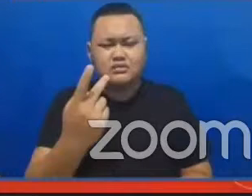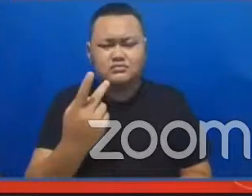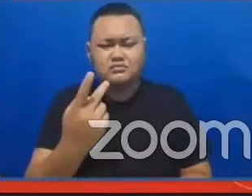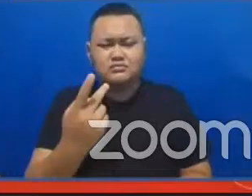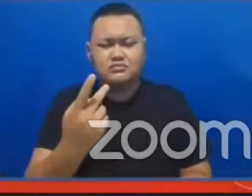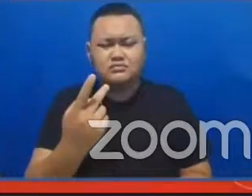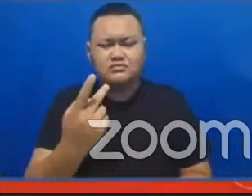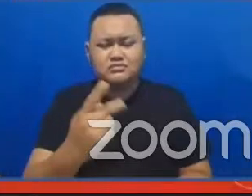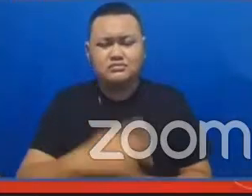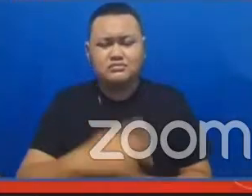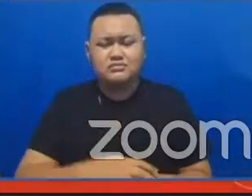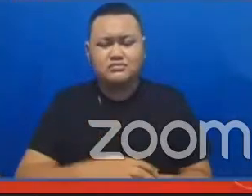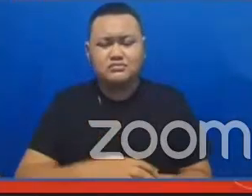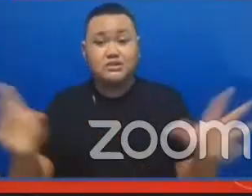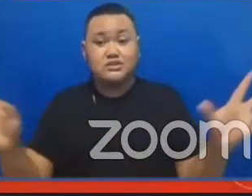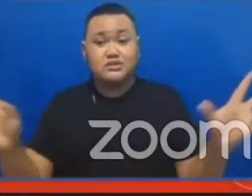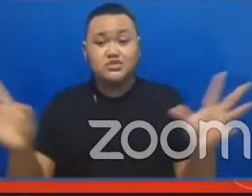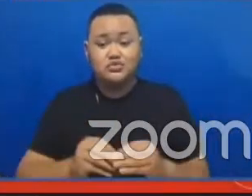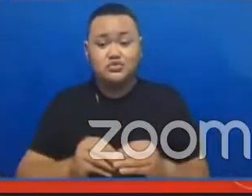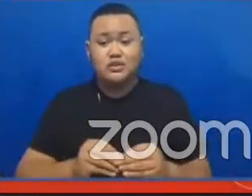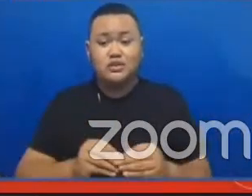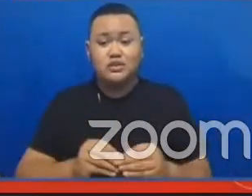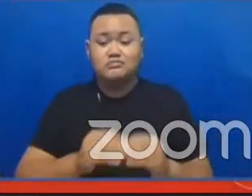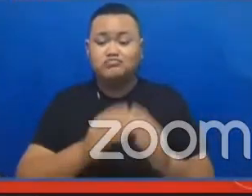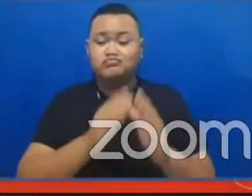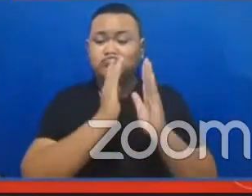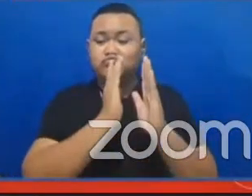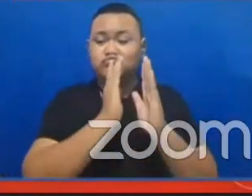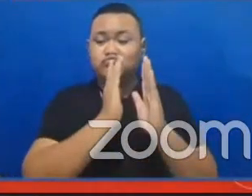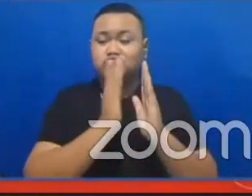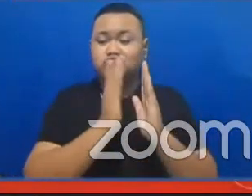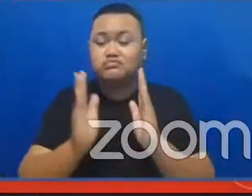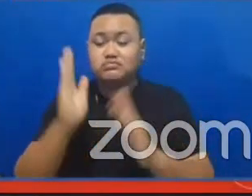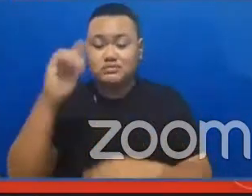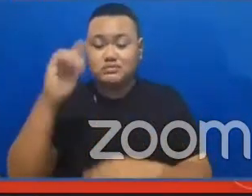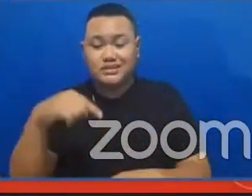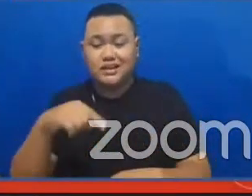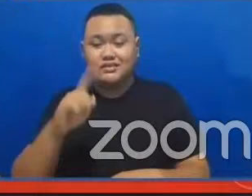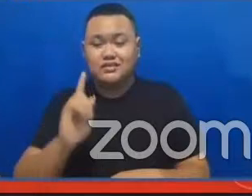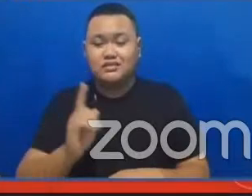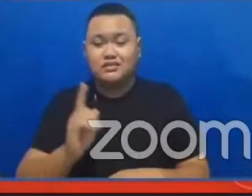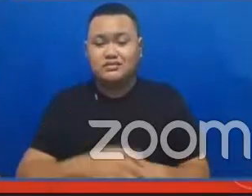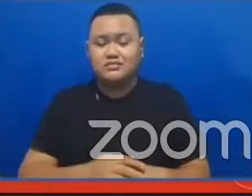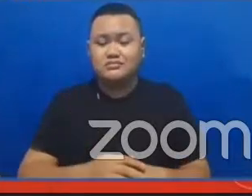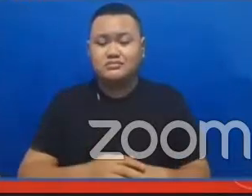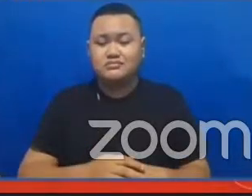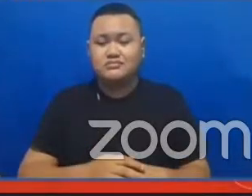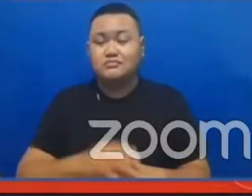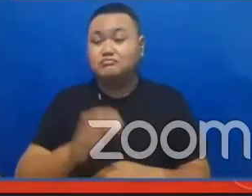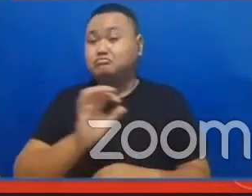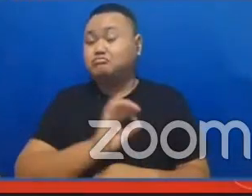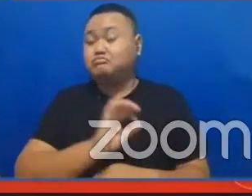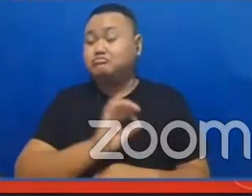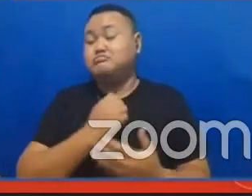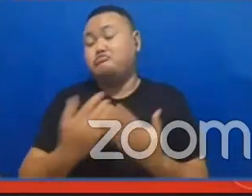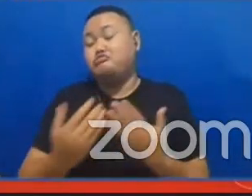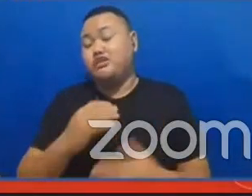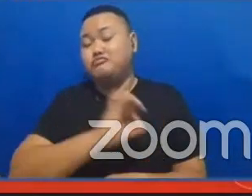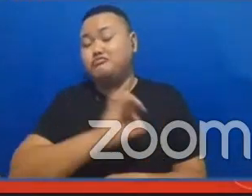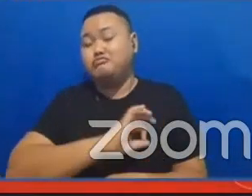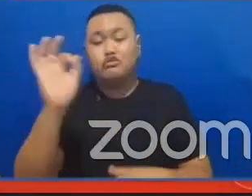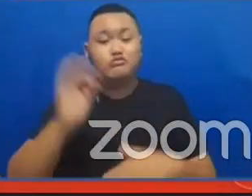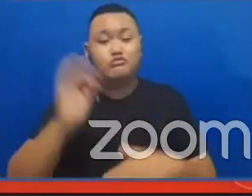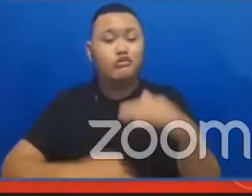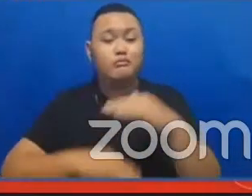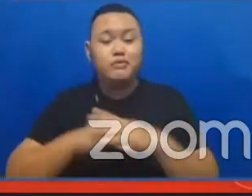dari total library yang ada yang saat ini, dalam bahasa Indonesia belum komplit. Jadi kalau menyatakan